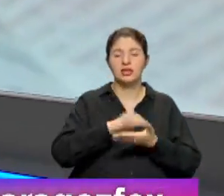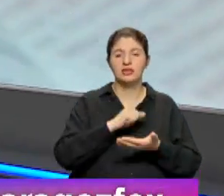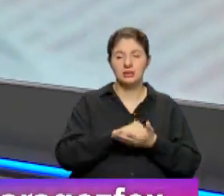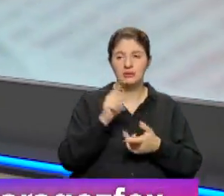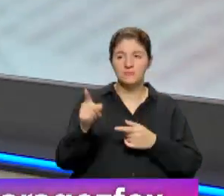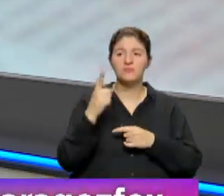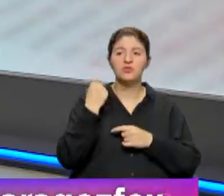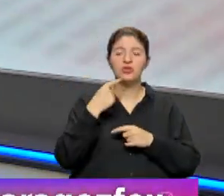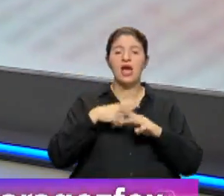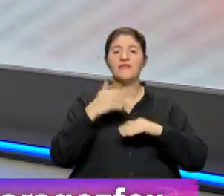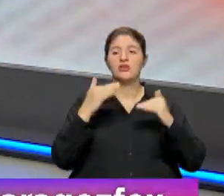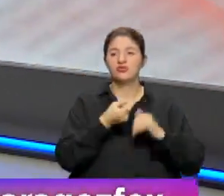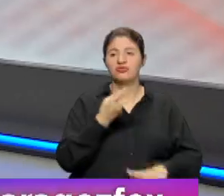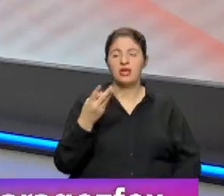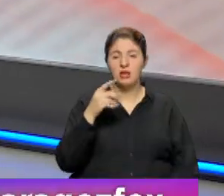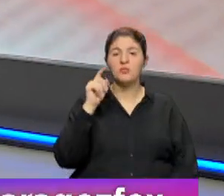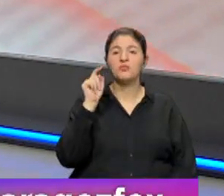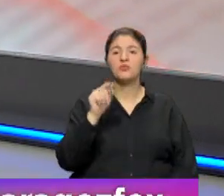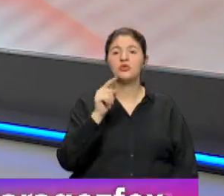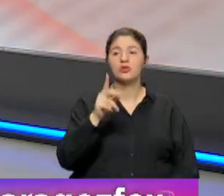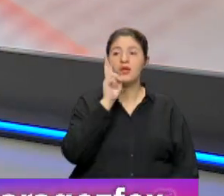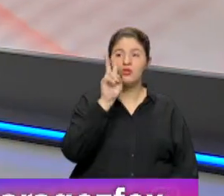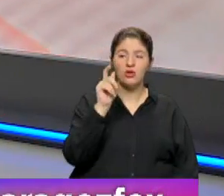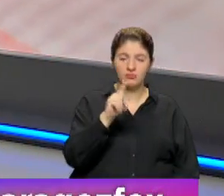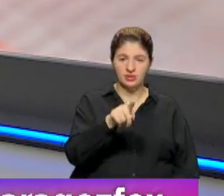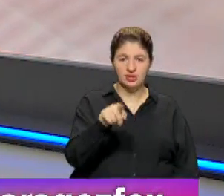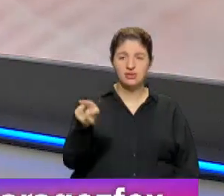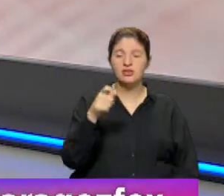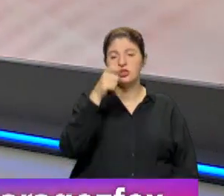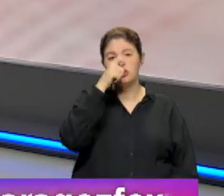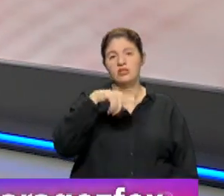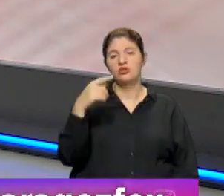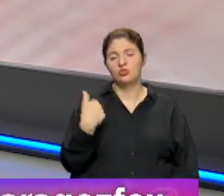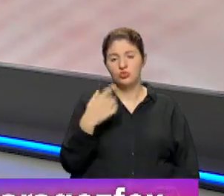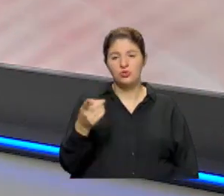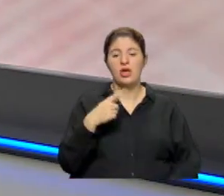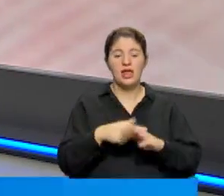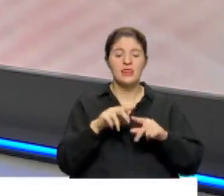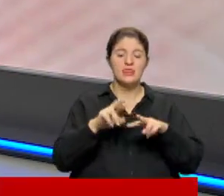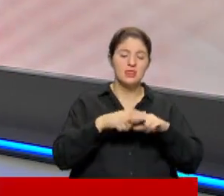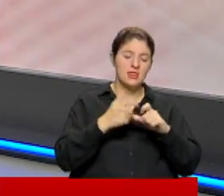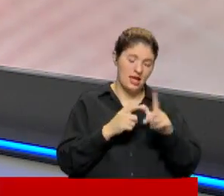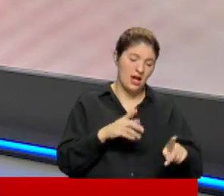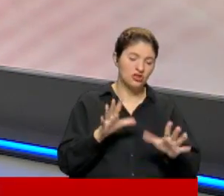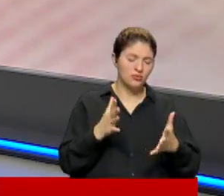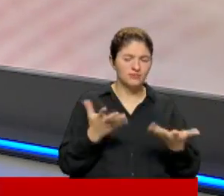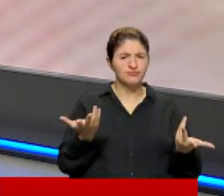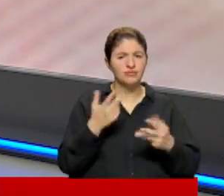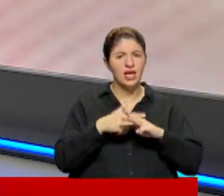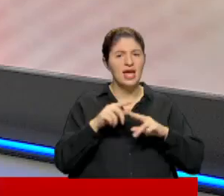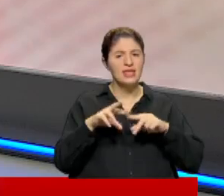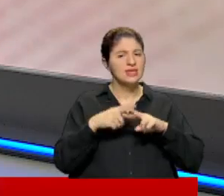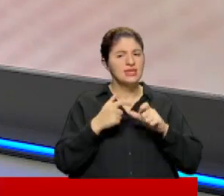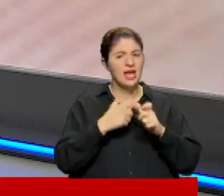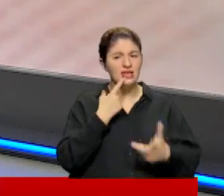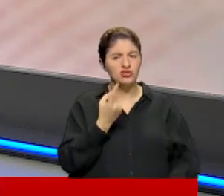gelelim Dün enflasyon verilerini burada bu ekrandan takip ettiğiniz tüik'in verilerini en Akın verilerini Acaba enak ne